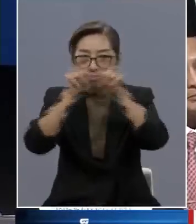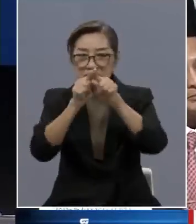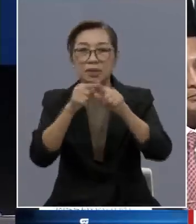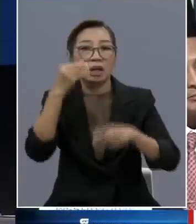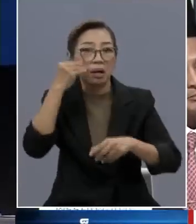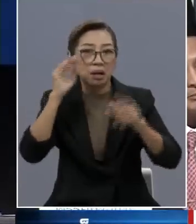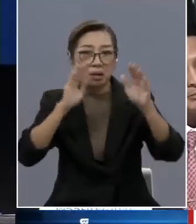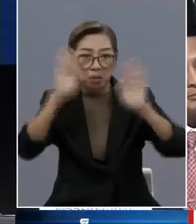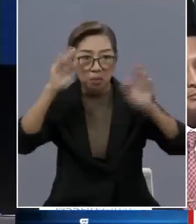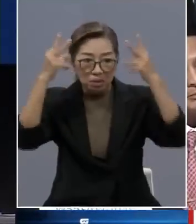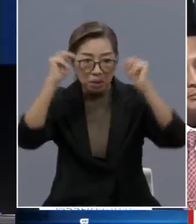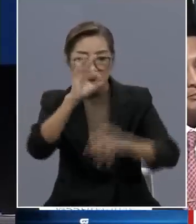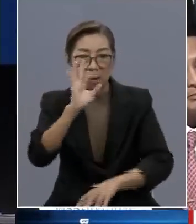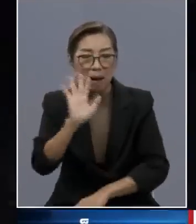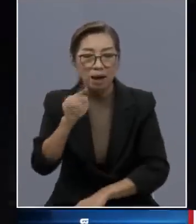การ